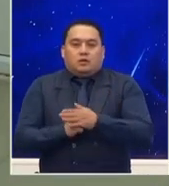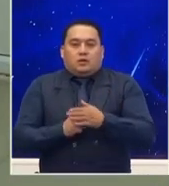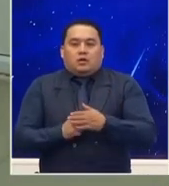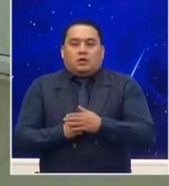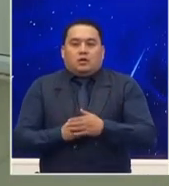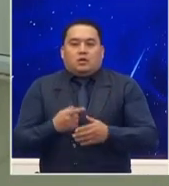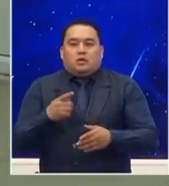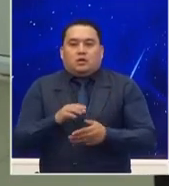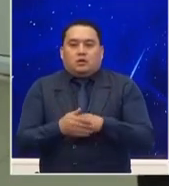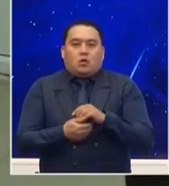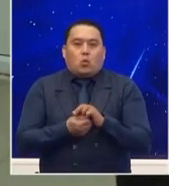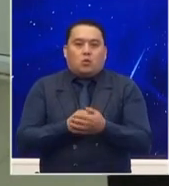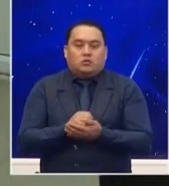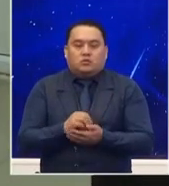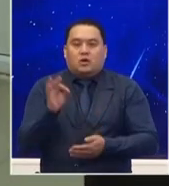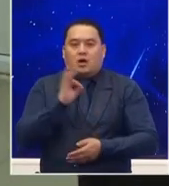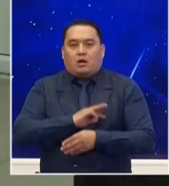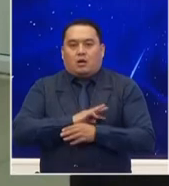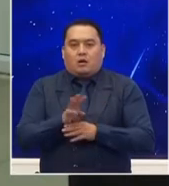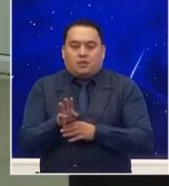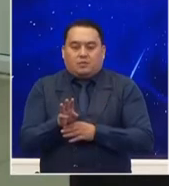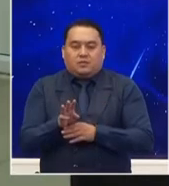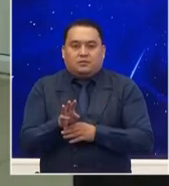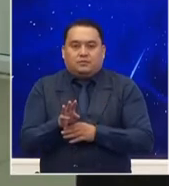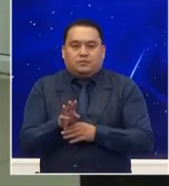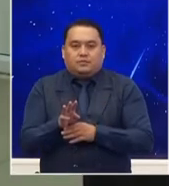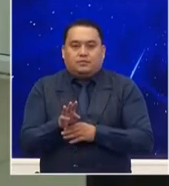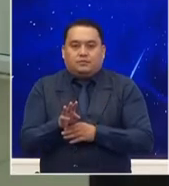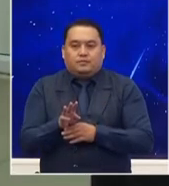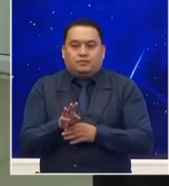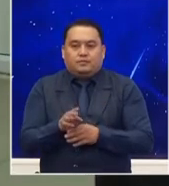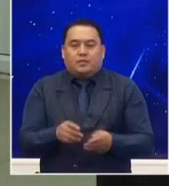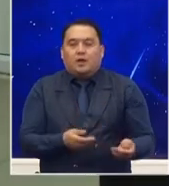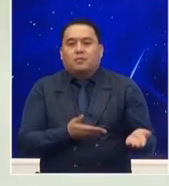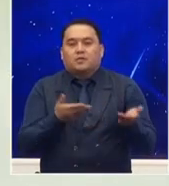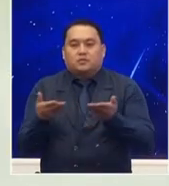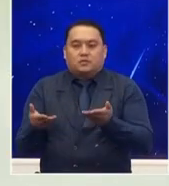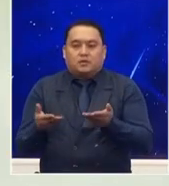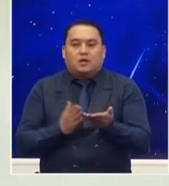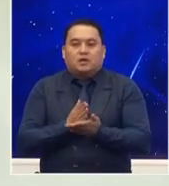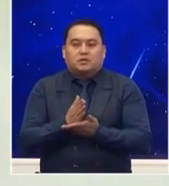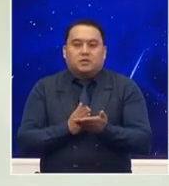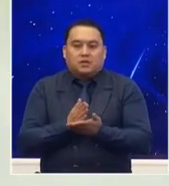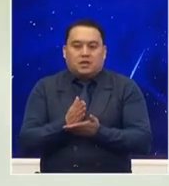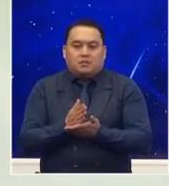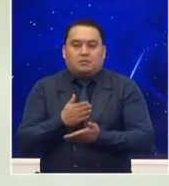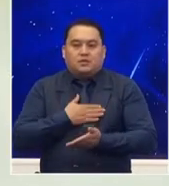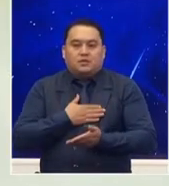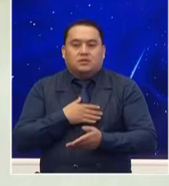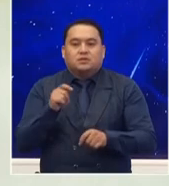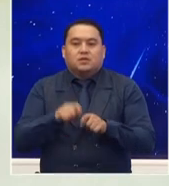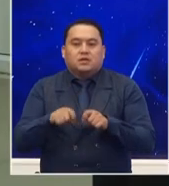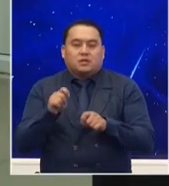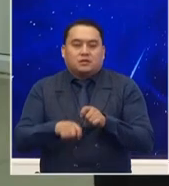кейін антисептиктерді барлығымен қамтамасыз етіп, оқырман залына кіргіземіз. Қызметкерлеріміз біздің ПЦР